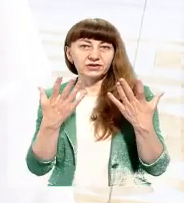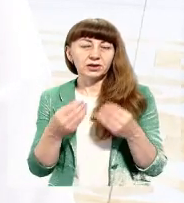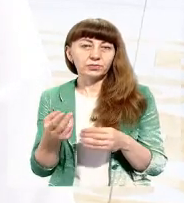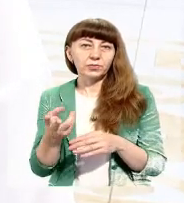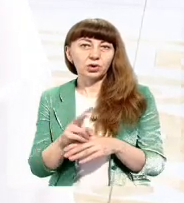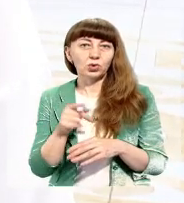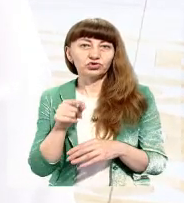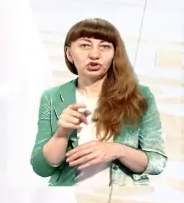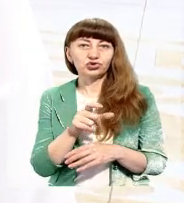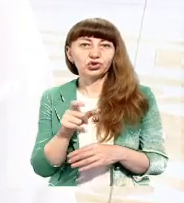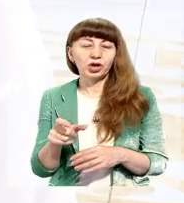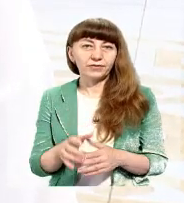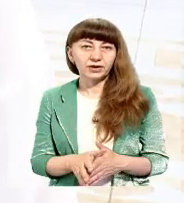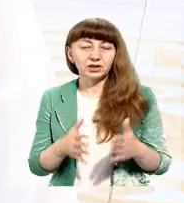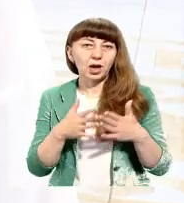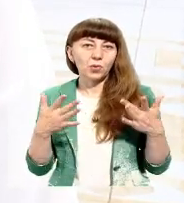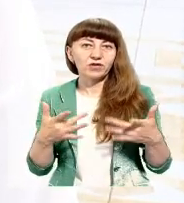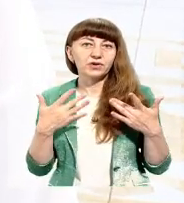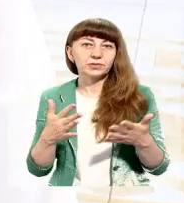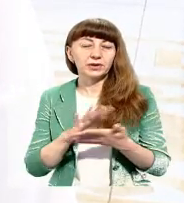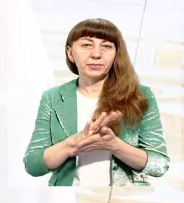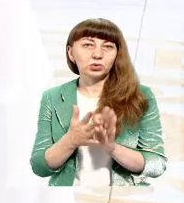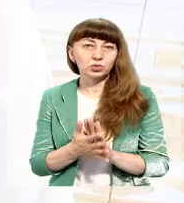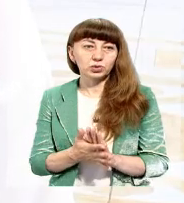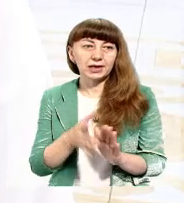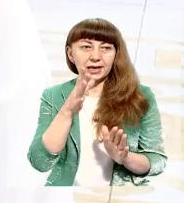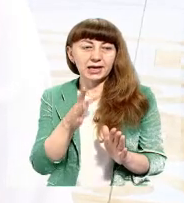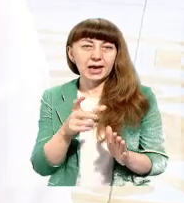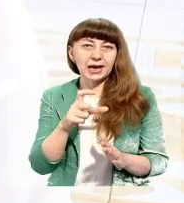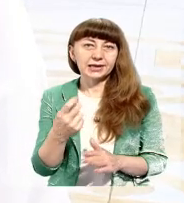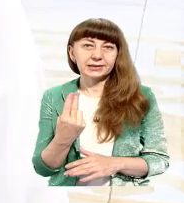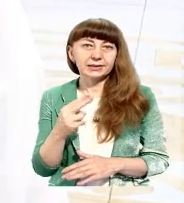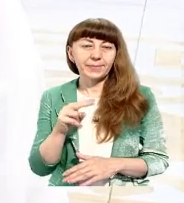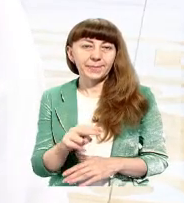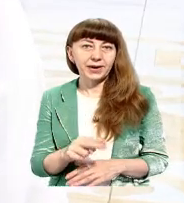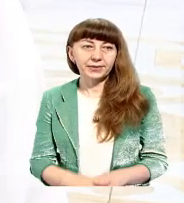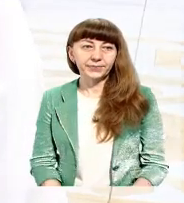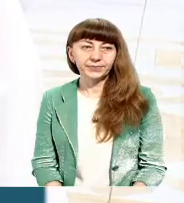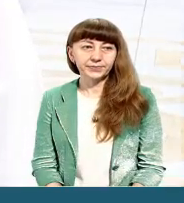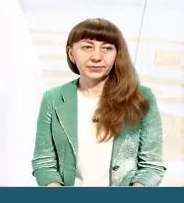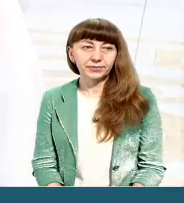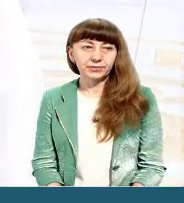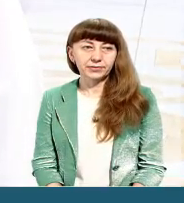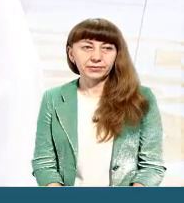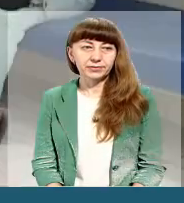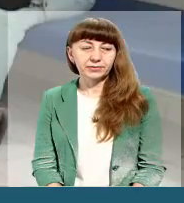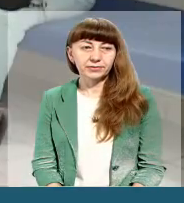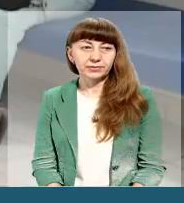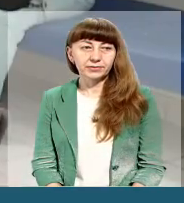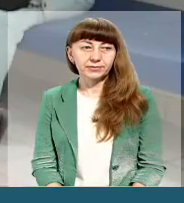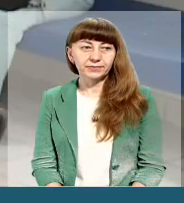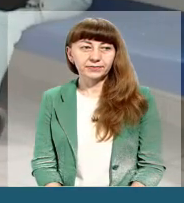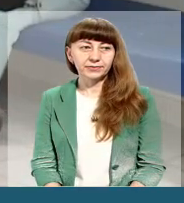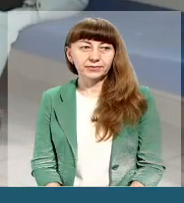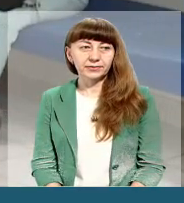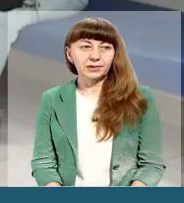қызмет электрондық цифрлық қолтаңба. Оны онлайн түрінде де алуға болады. Соның өзінде сервисті қажет ететіндердің қарасы қалың. Қазіргі